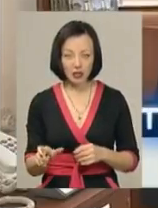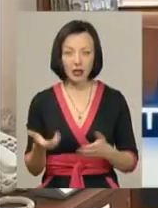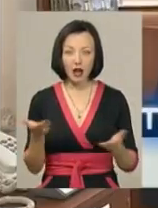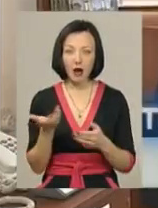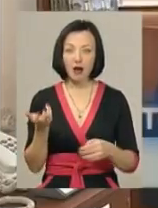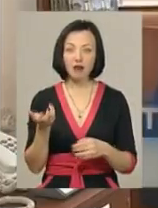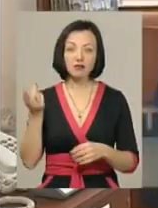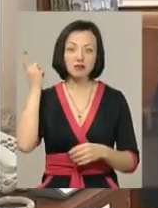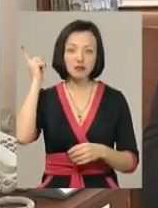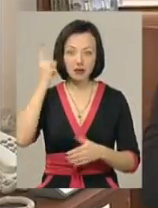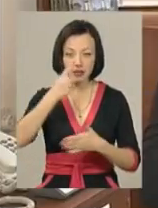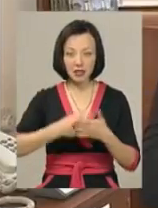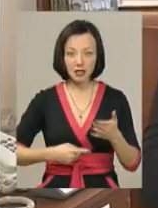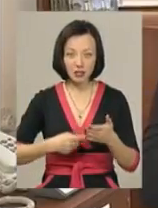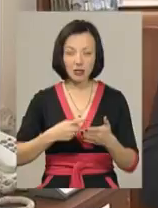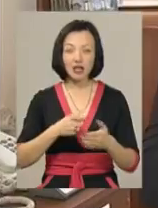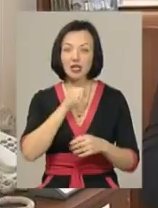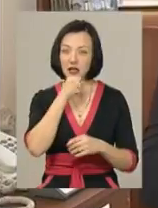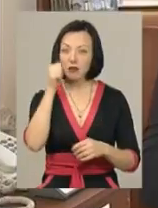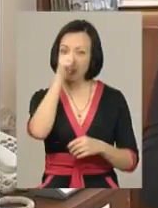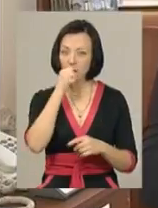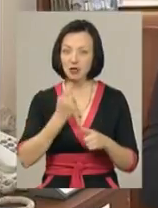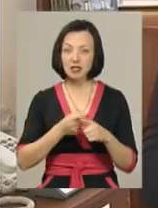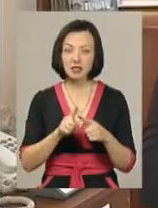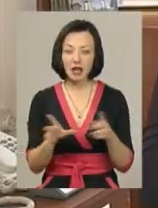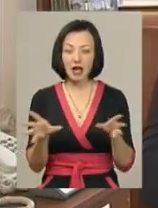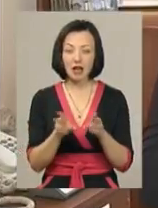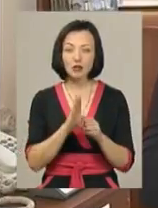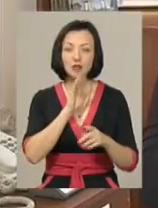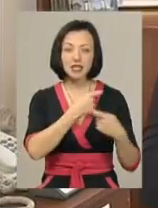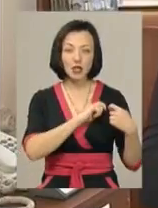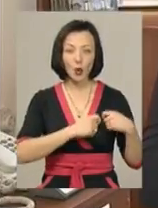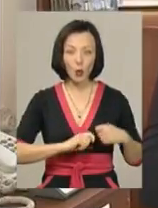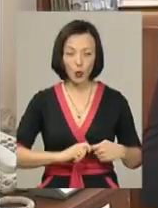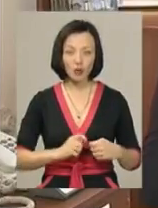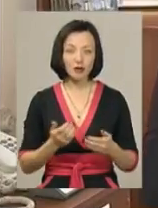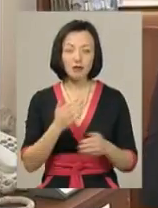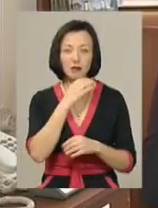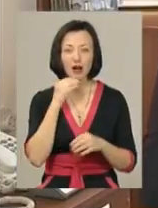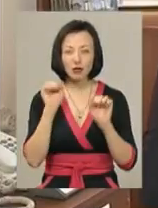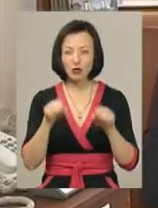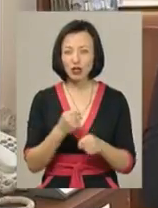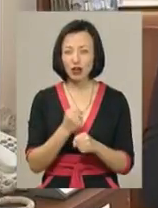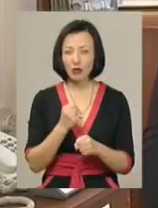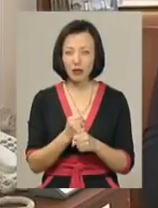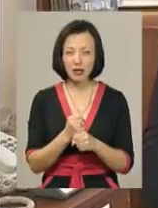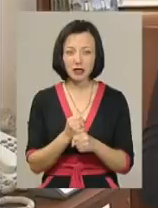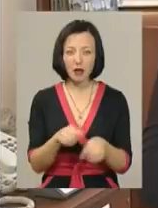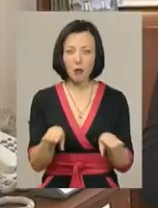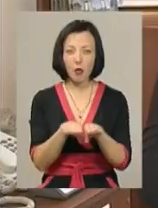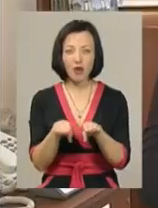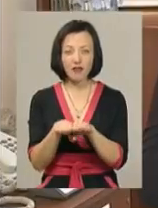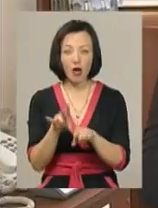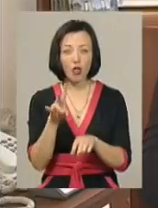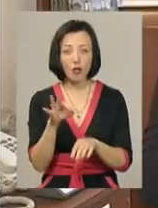яка прийшла з язичництва Дід Мороз разом зі снігуронькою Ну багато можна робити порівнянь